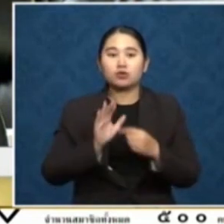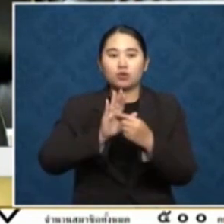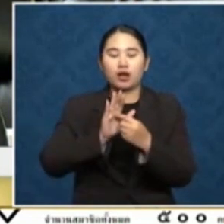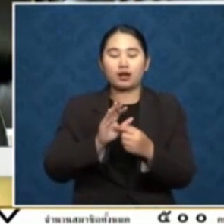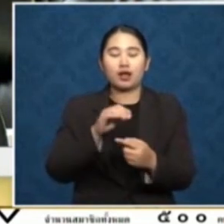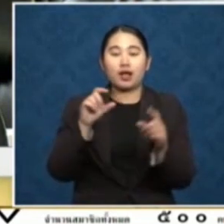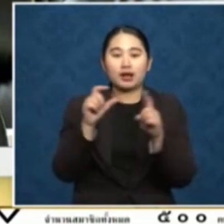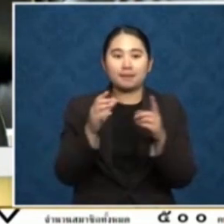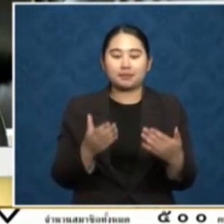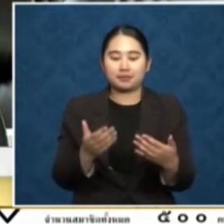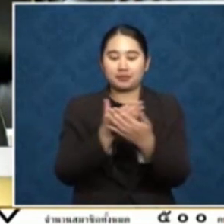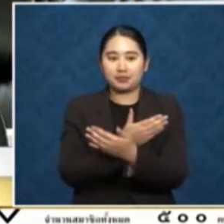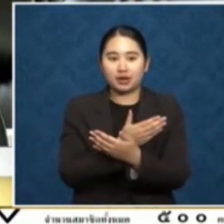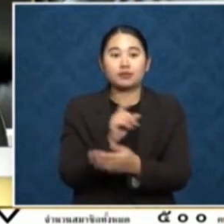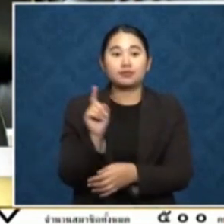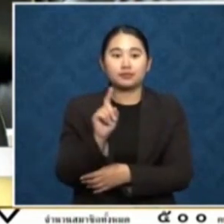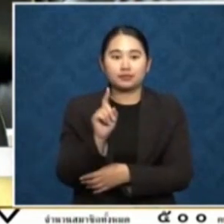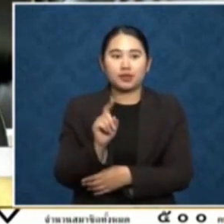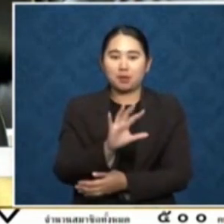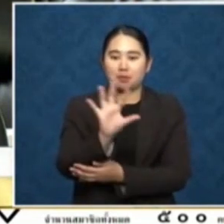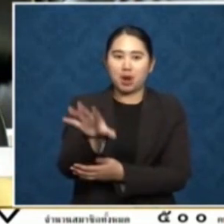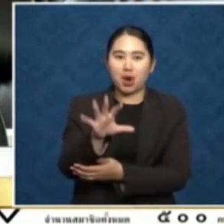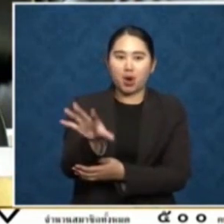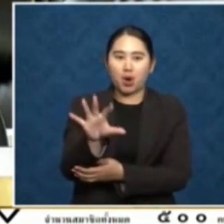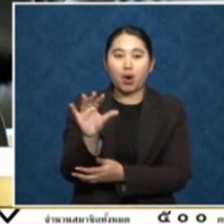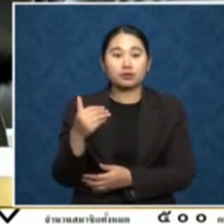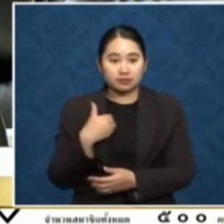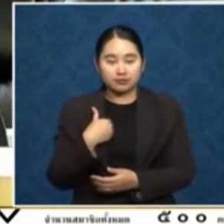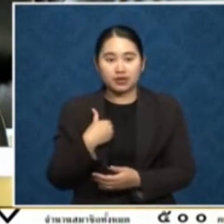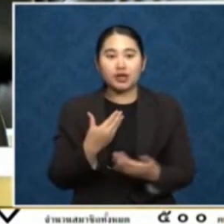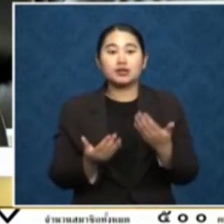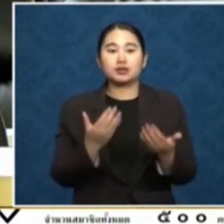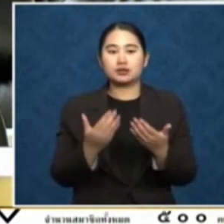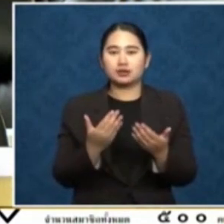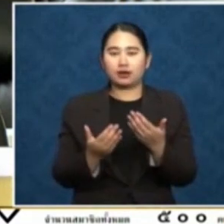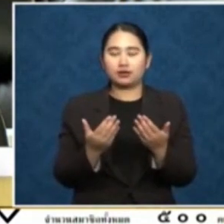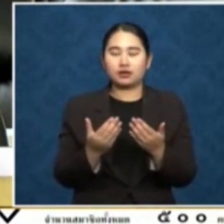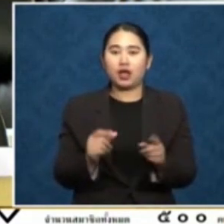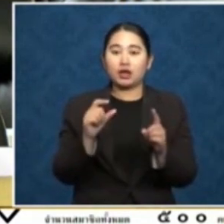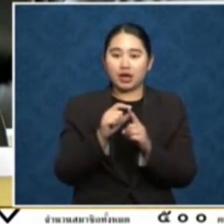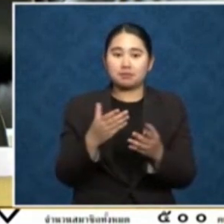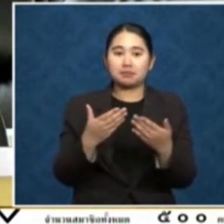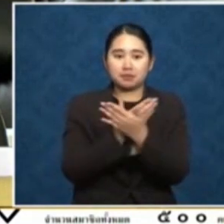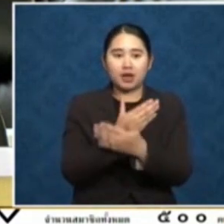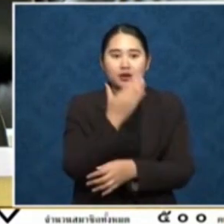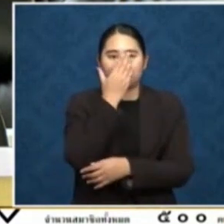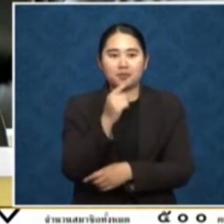ที่ไม่มีความประสงค์ในทางช่องทางนี้อย่างเช่นการเปลี่ยนคำนำหน้านามเพื่อที่จะไปหลอกทรั